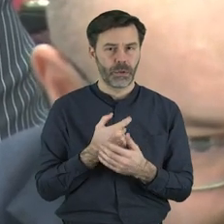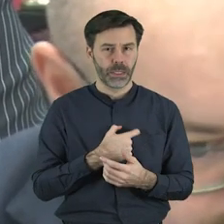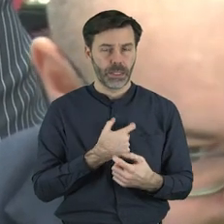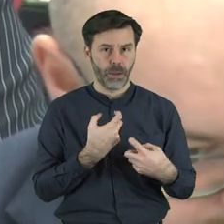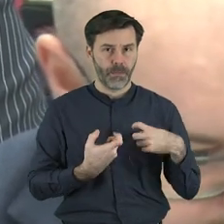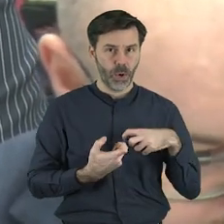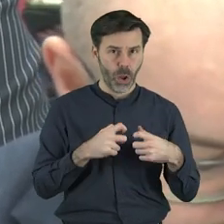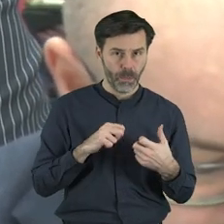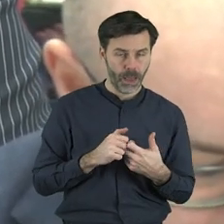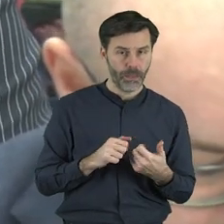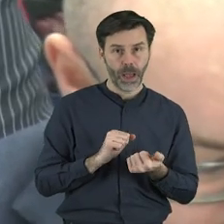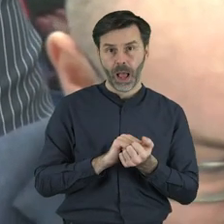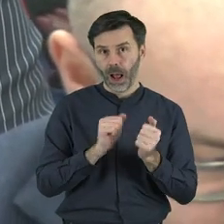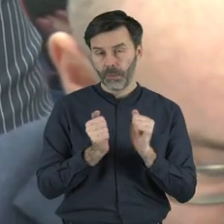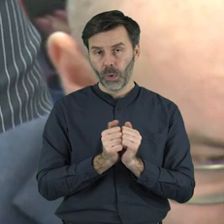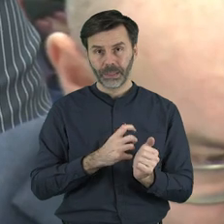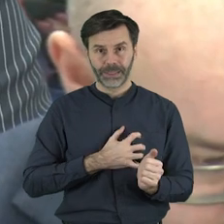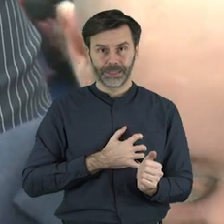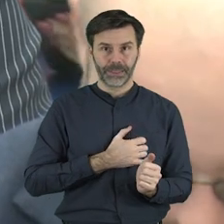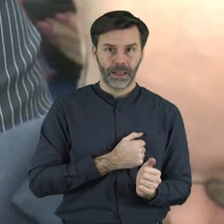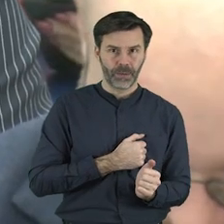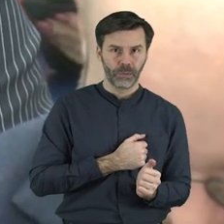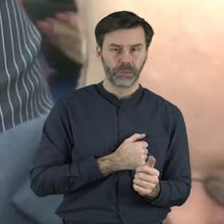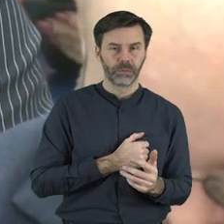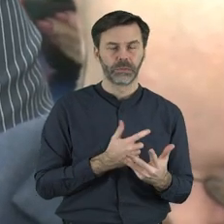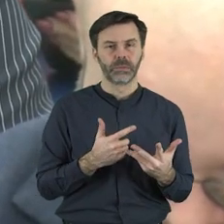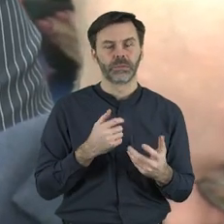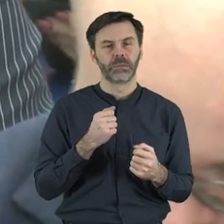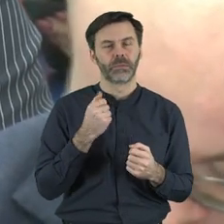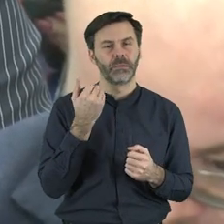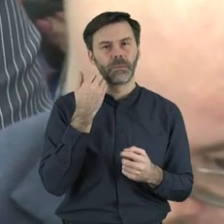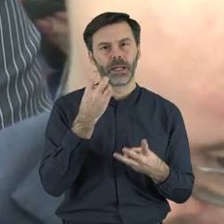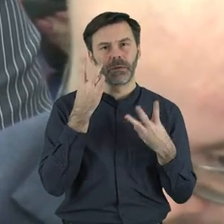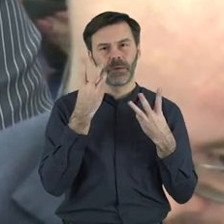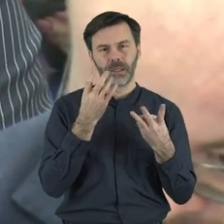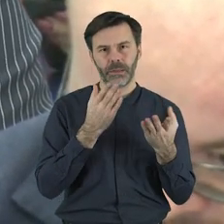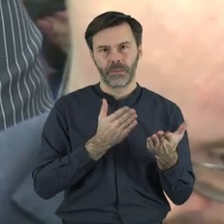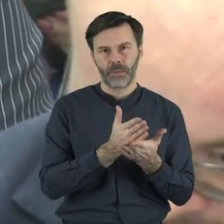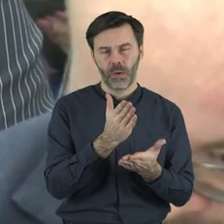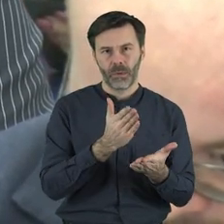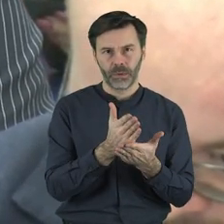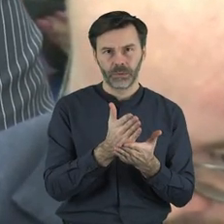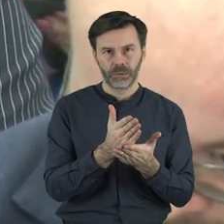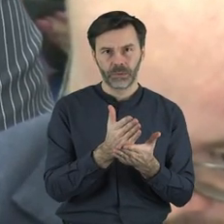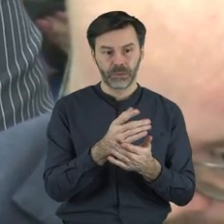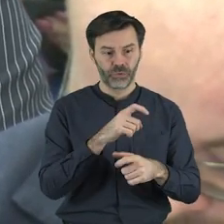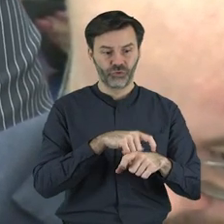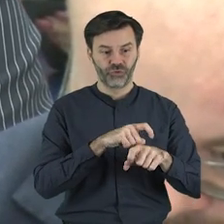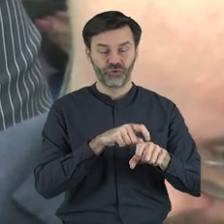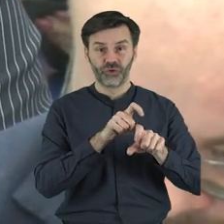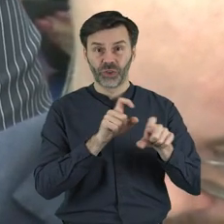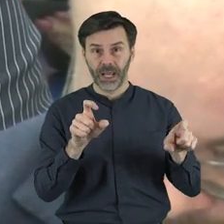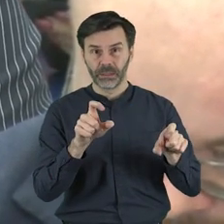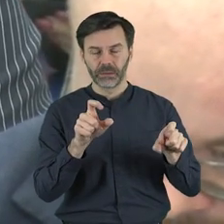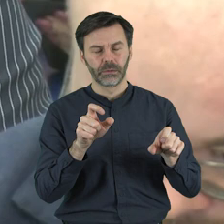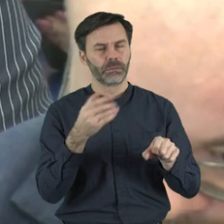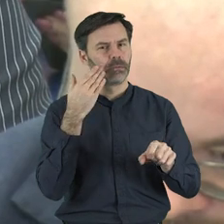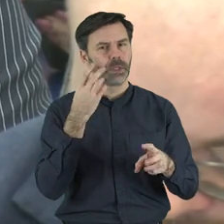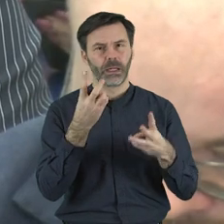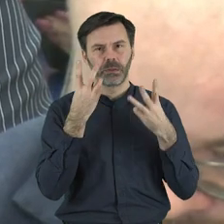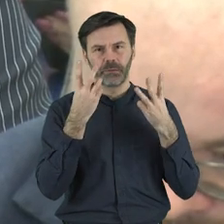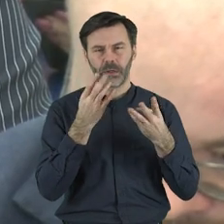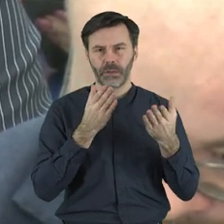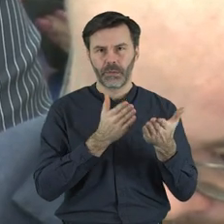interwencja jest bardzo ważna i tutaj czas tej interwencji też jest bardzo ważny. Myślę, że pan marszałek Witold